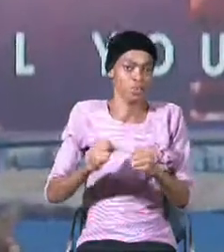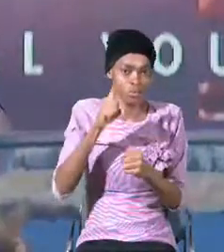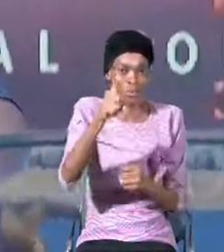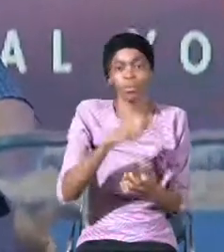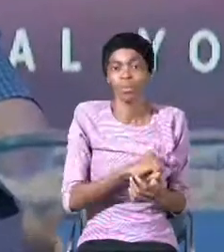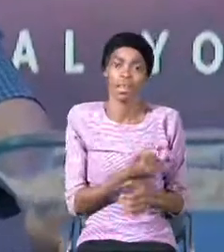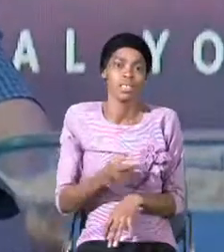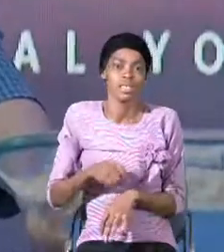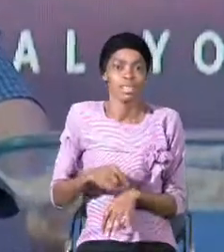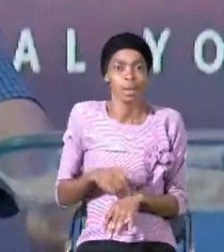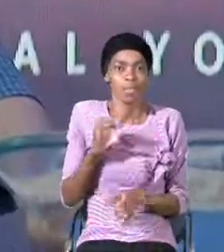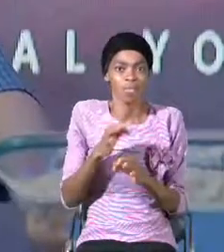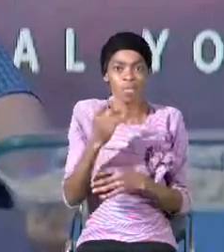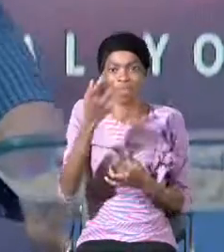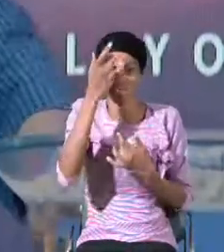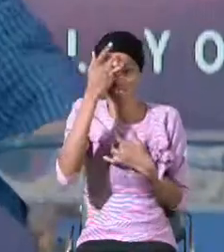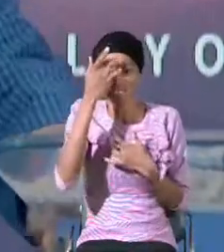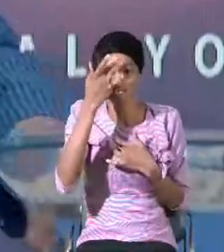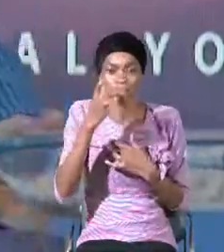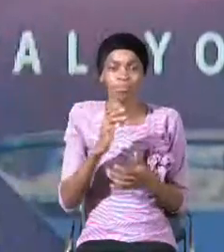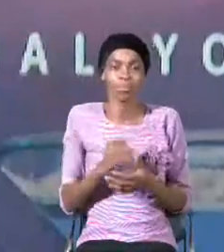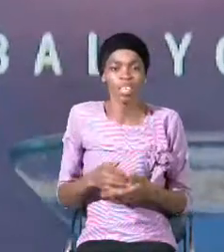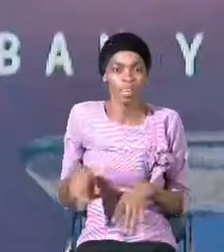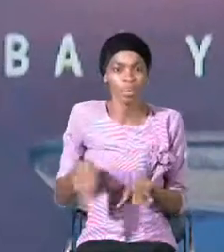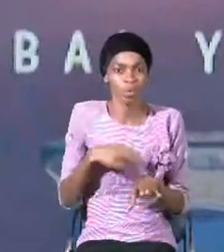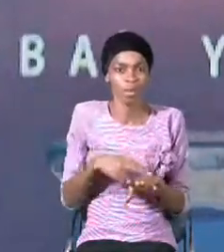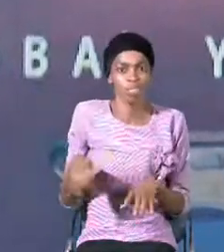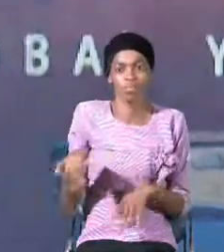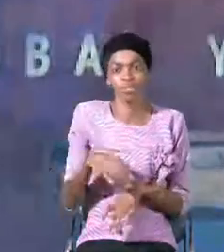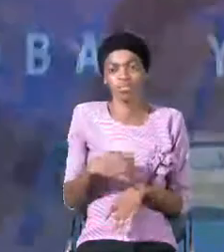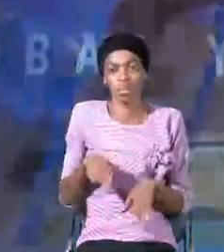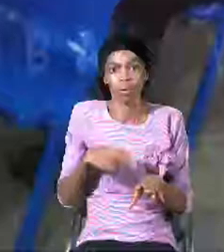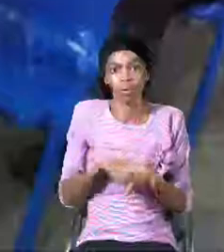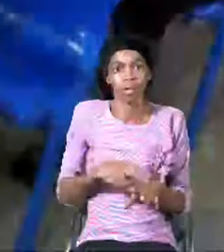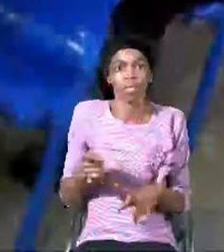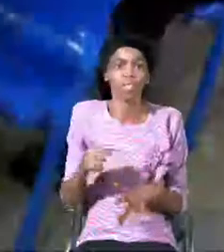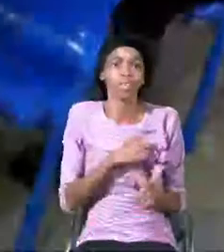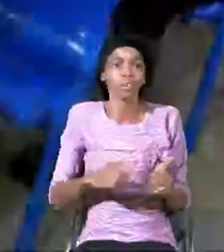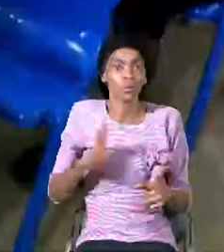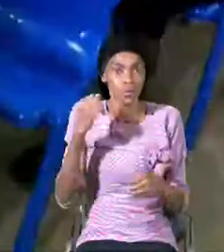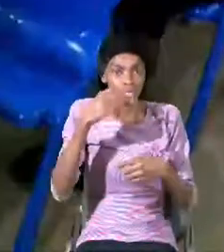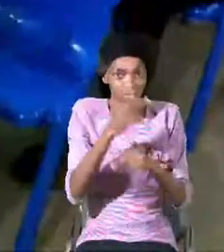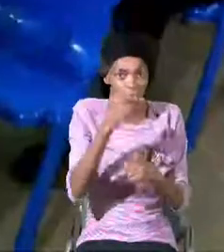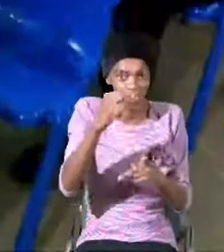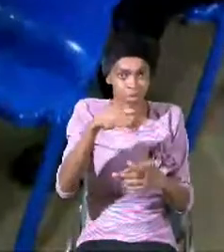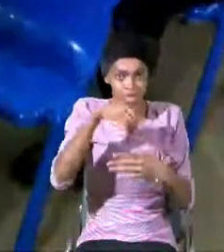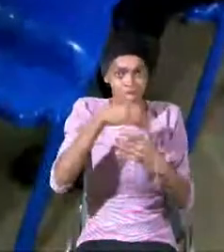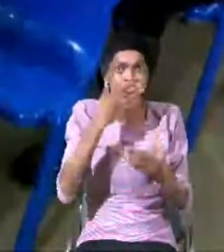je te guérirai. Si tu es malade, normalement, le Seigneur te gardera en bonne